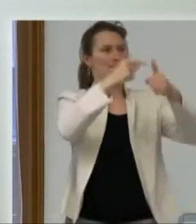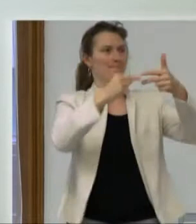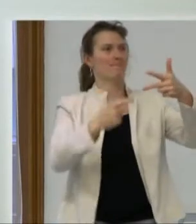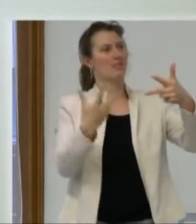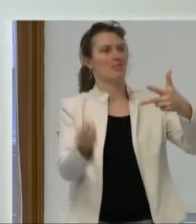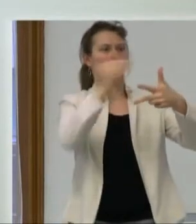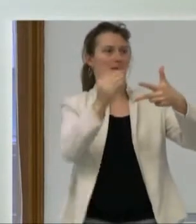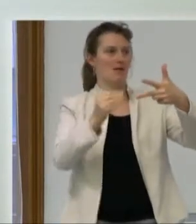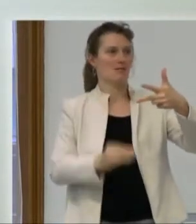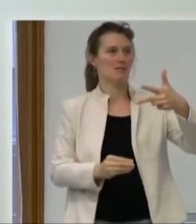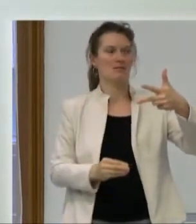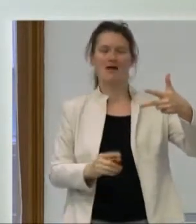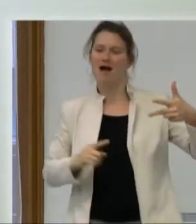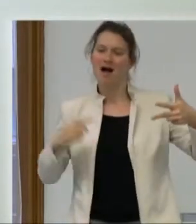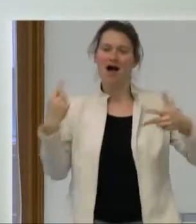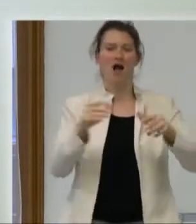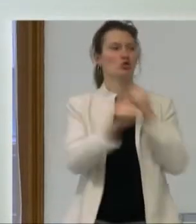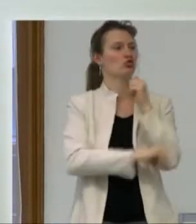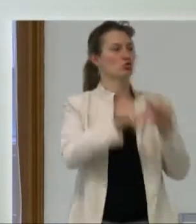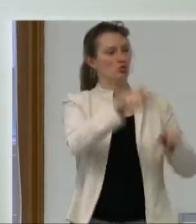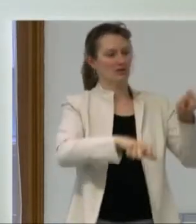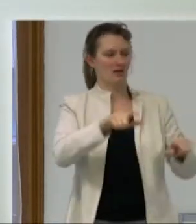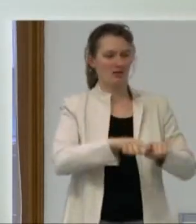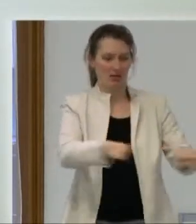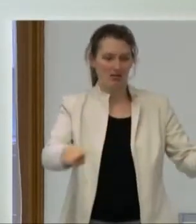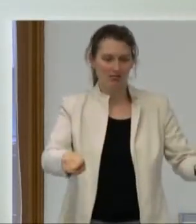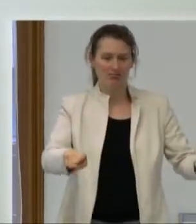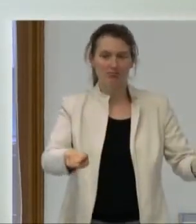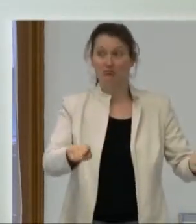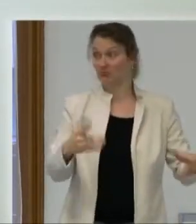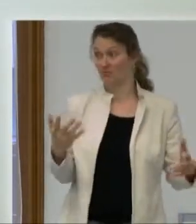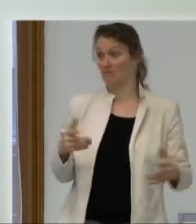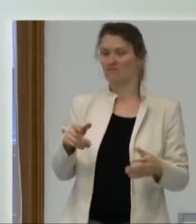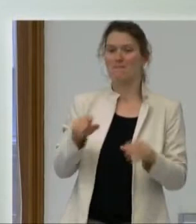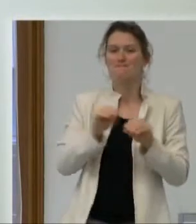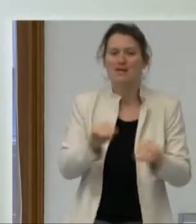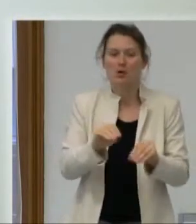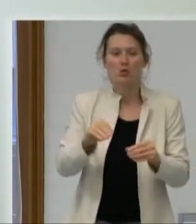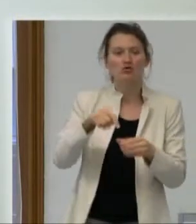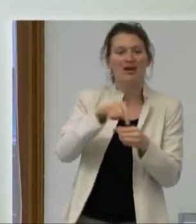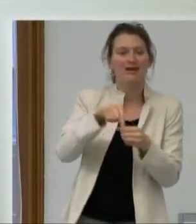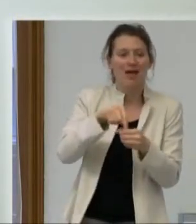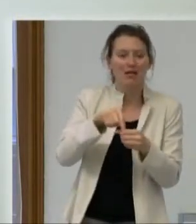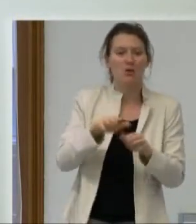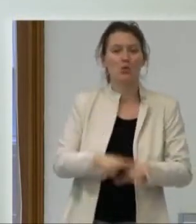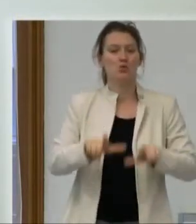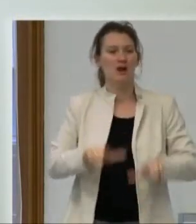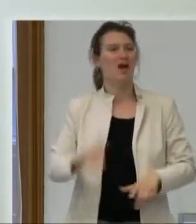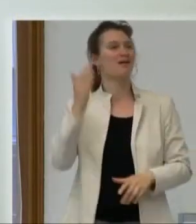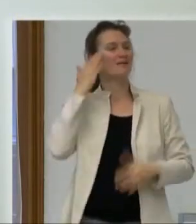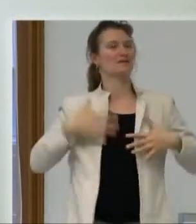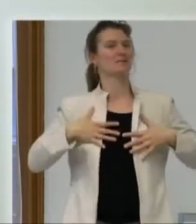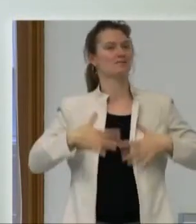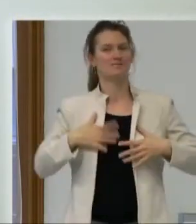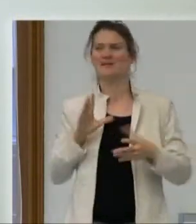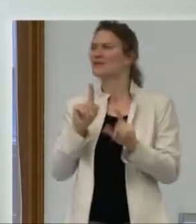Einerseits müsste eben allen Lehramtsstudierenden im pädagogischen Kern ein grundlegendes Wissen